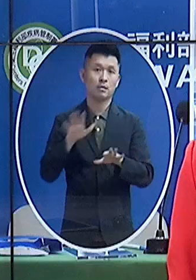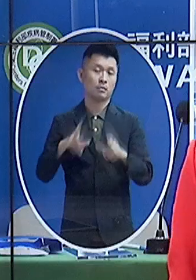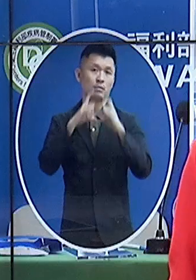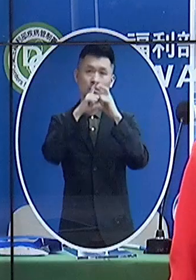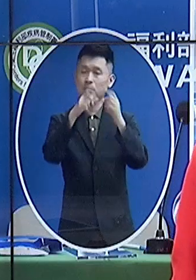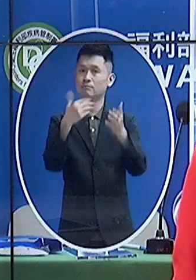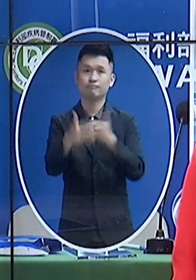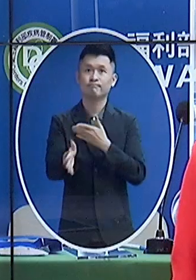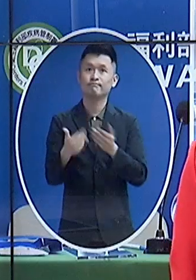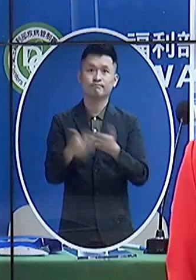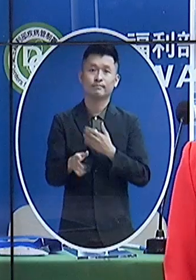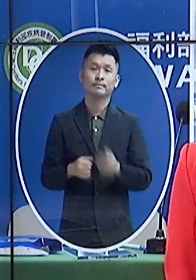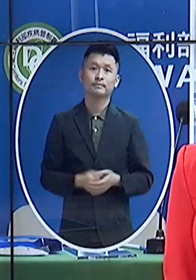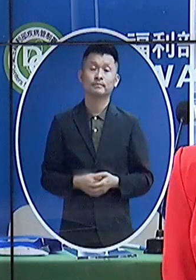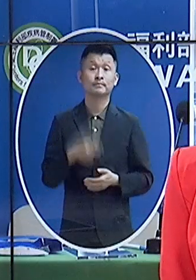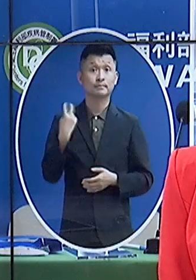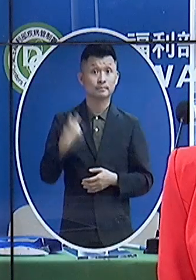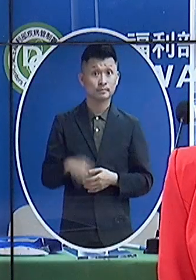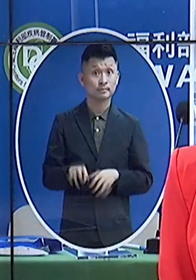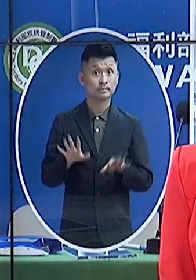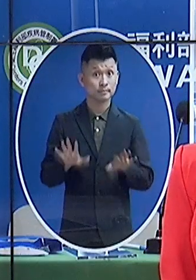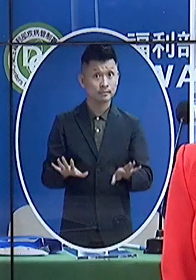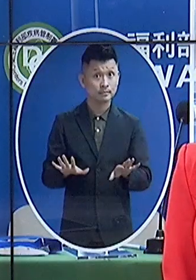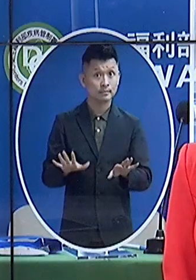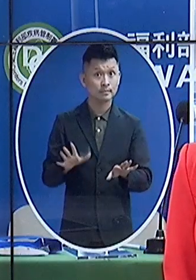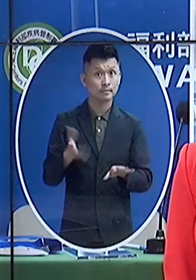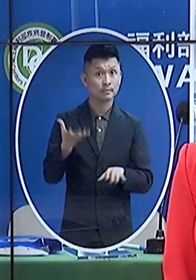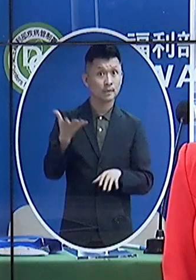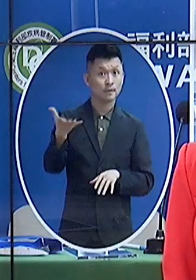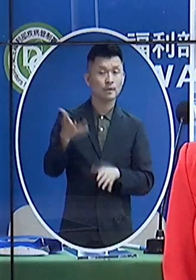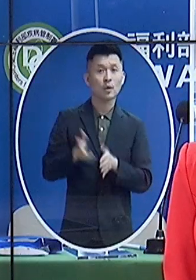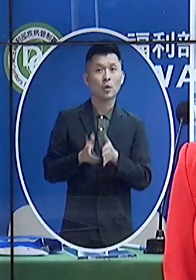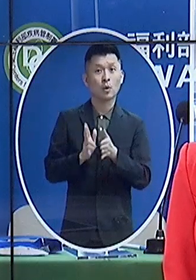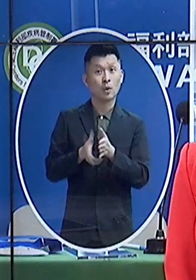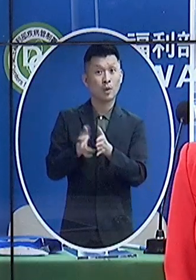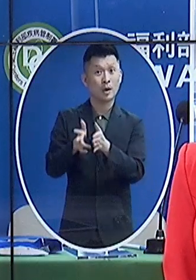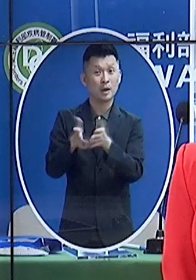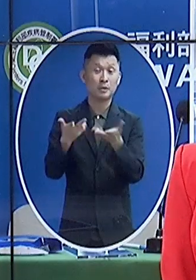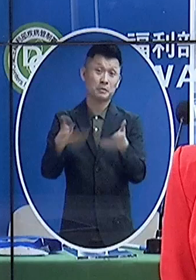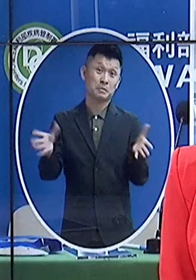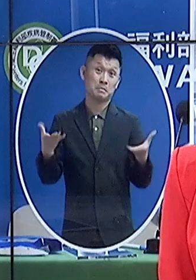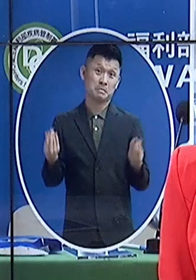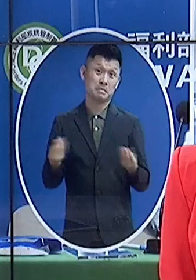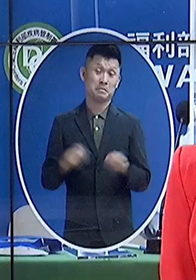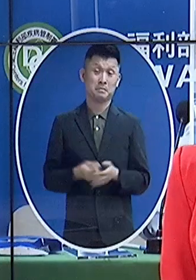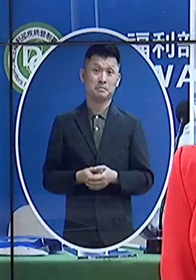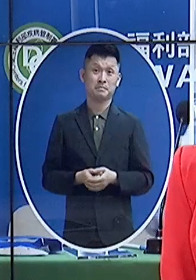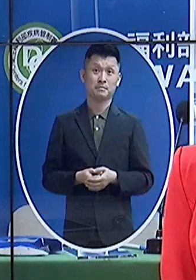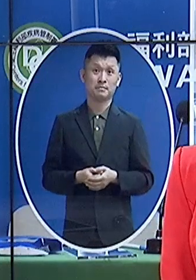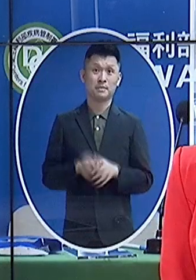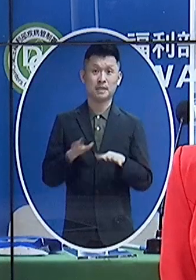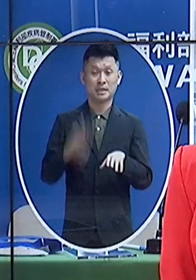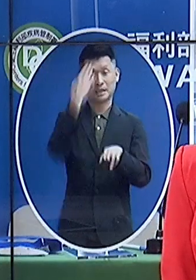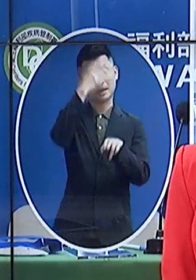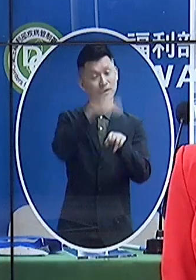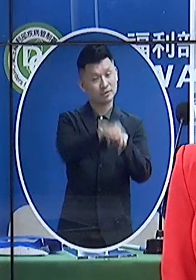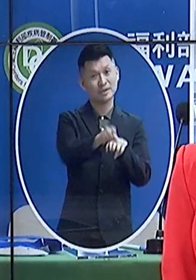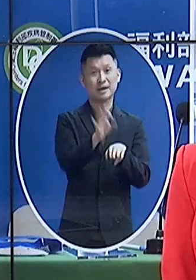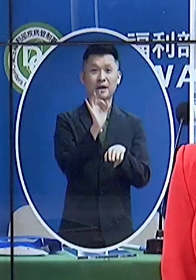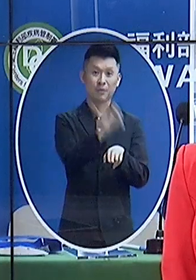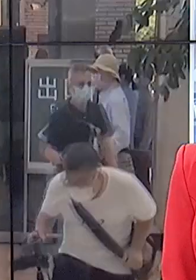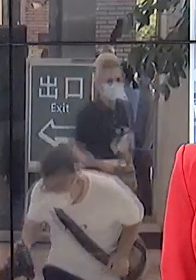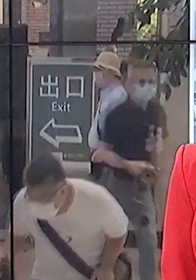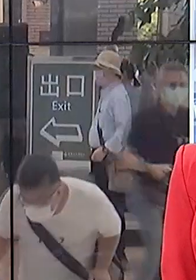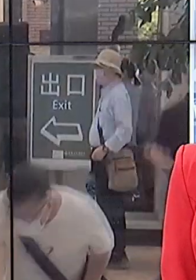简讯，被拉黑了吗？不过陈时中说啊，可能是因为林佳龙打到他的旧电话了，大家都还是老朋友，